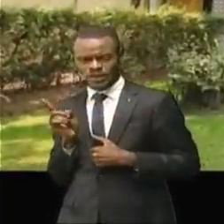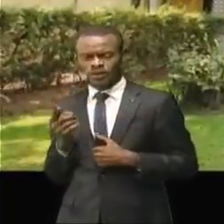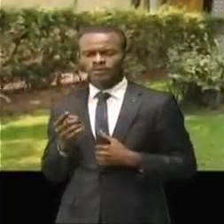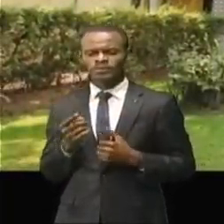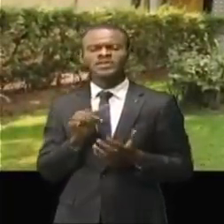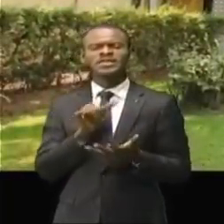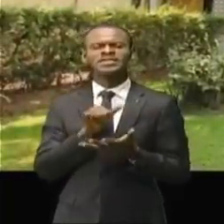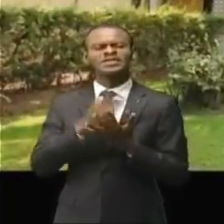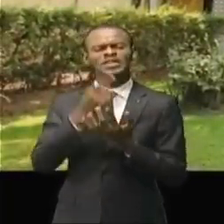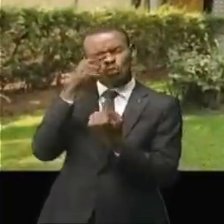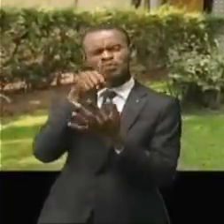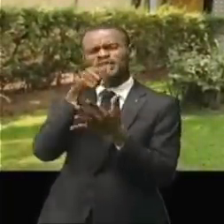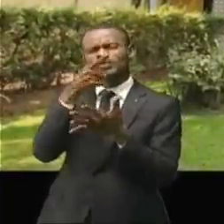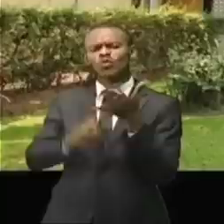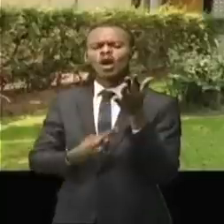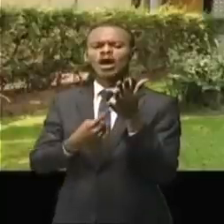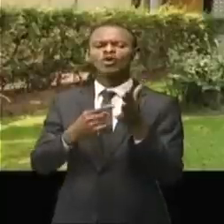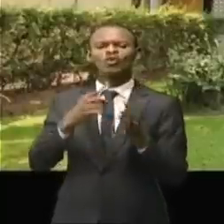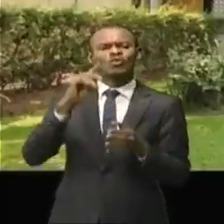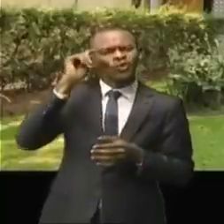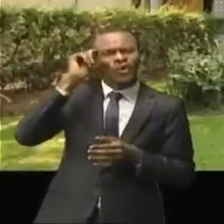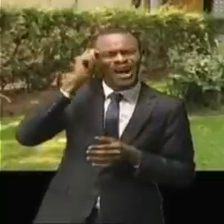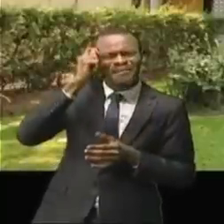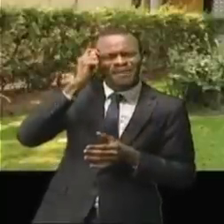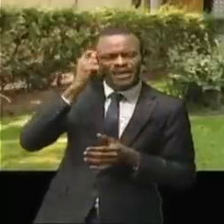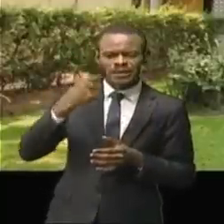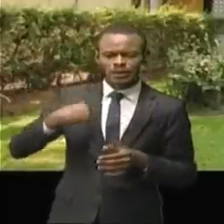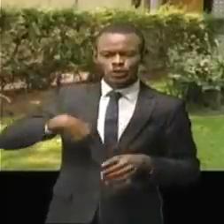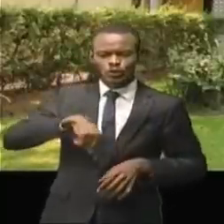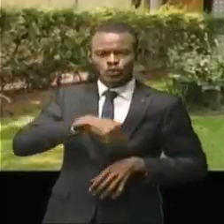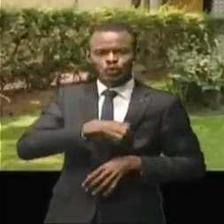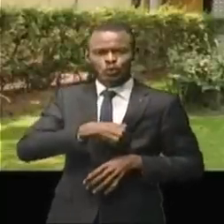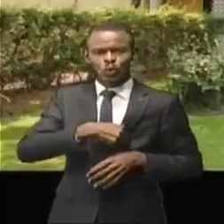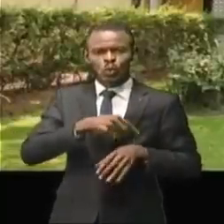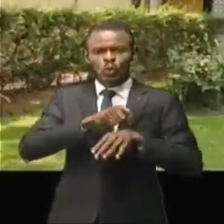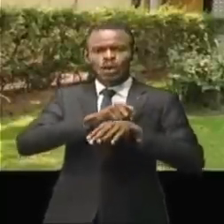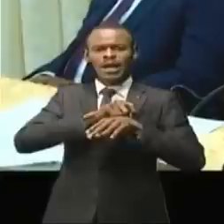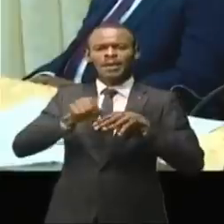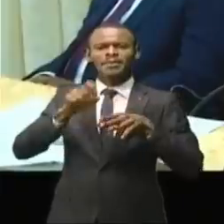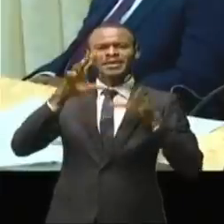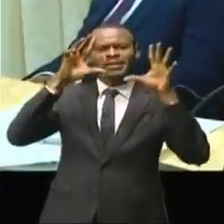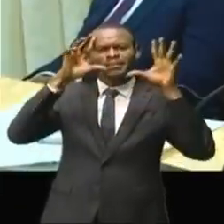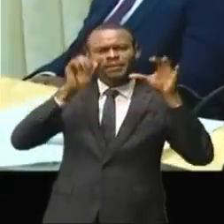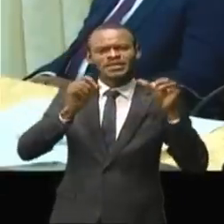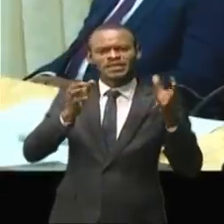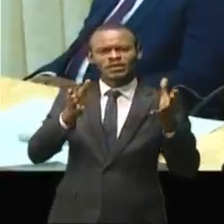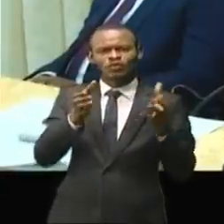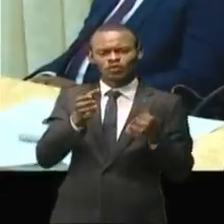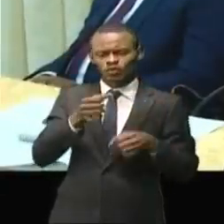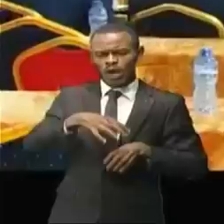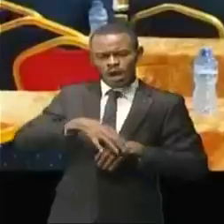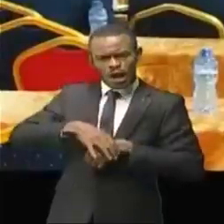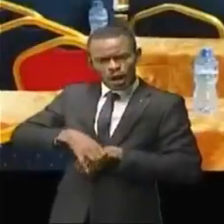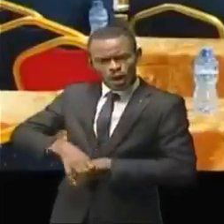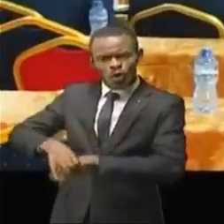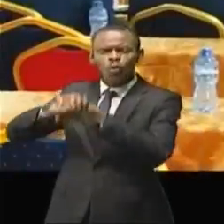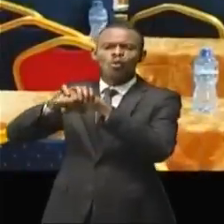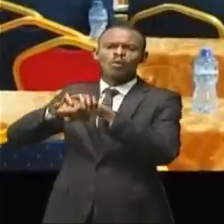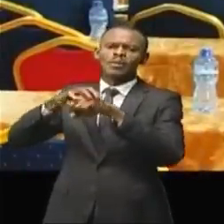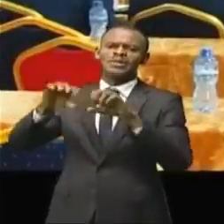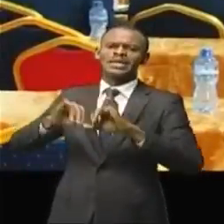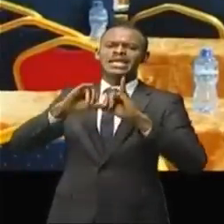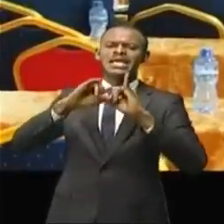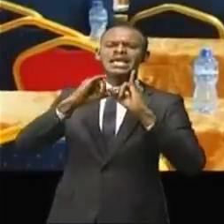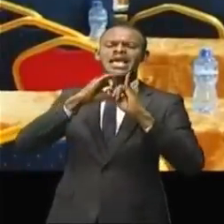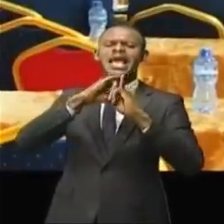nous accompagnons l'institution président de la République et de la toute première de notre pays l'objectif aujourd'hui c'est de réunir